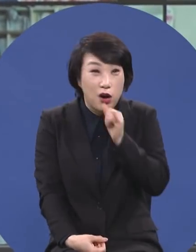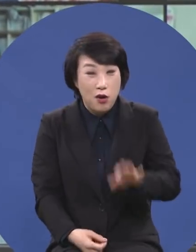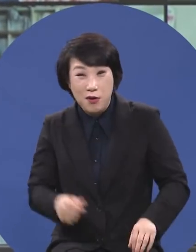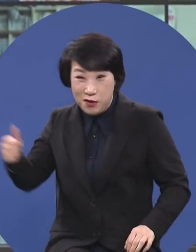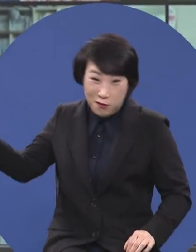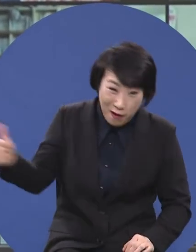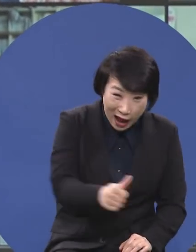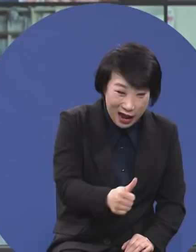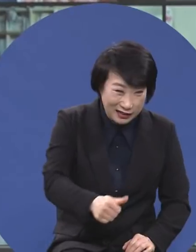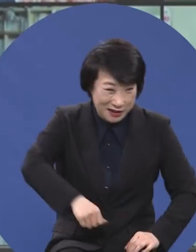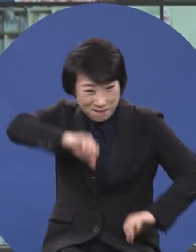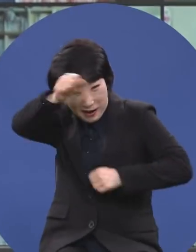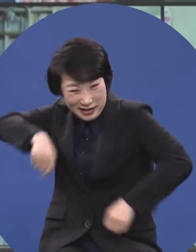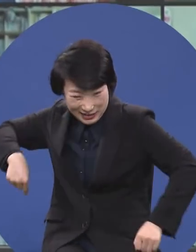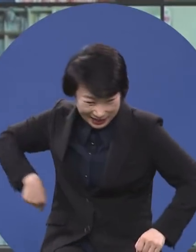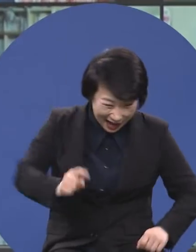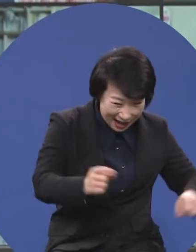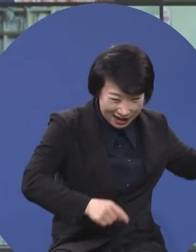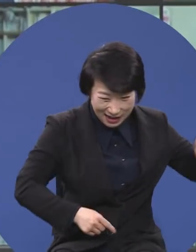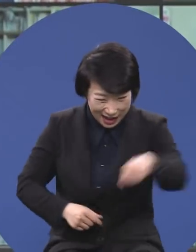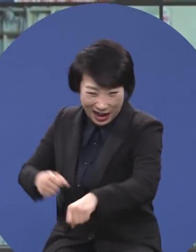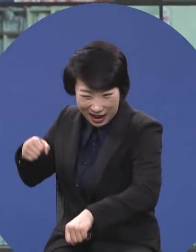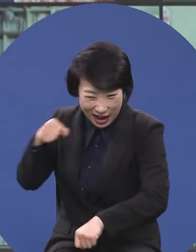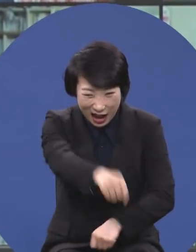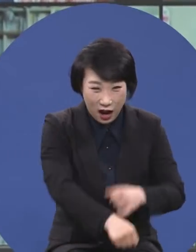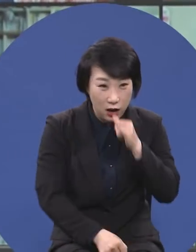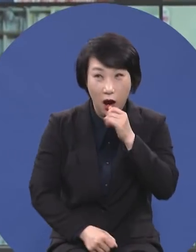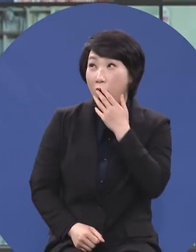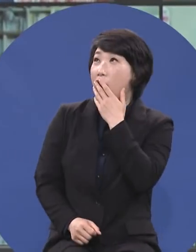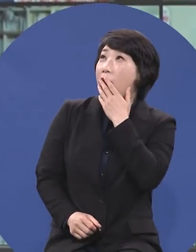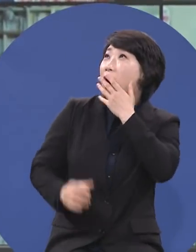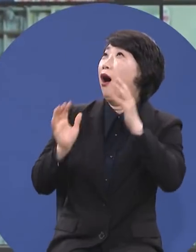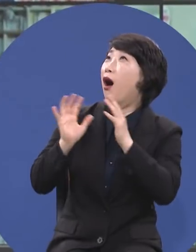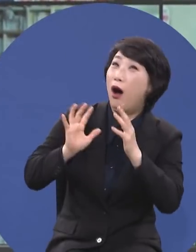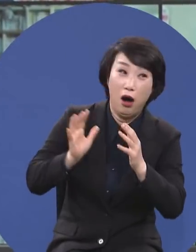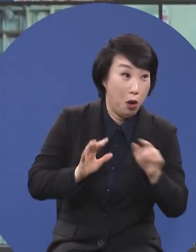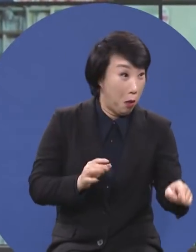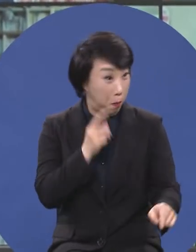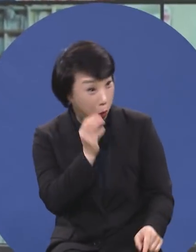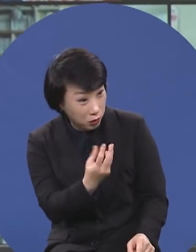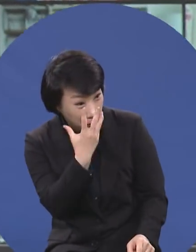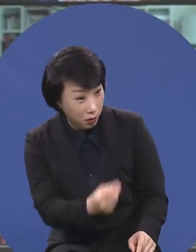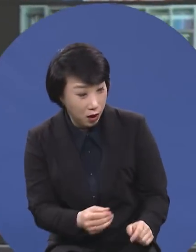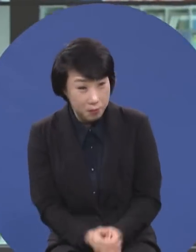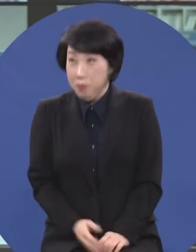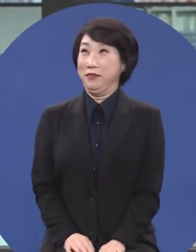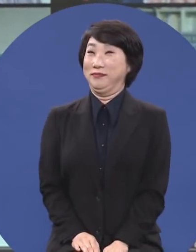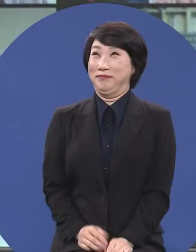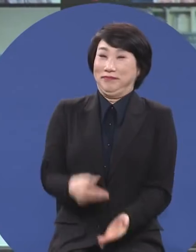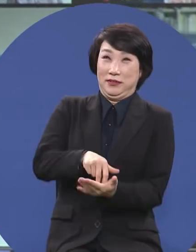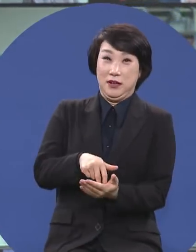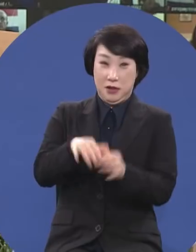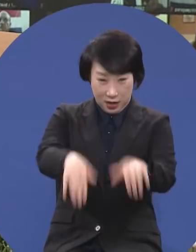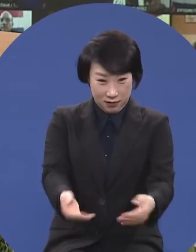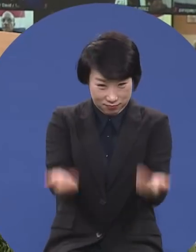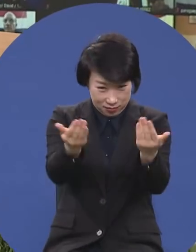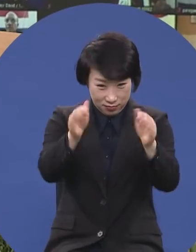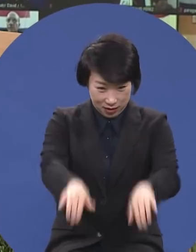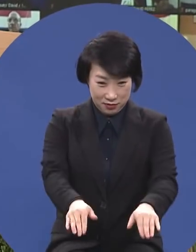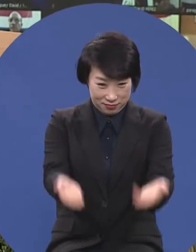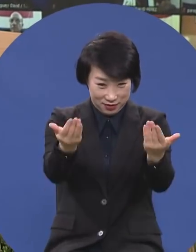쫓아가서 발길로 차고 막 주먹으로 때리고 정신 맞는 걸 보니까 막 일어나! 앉아!